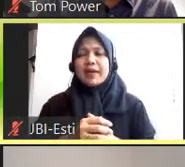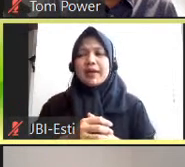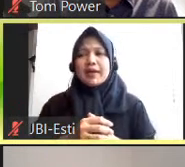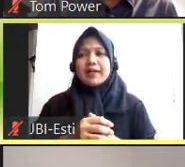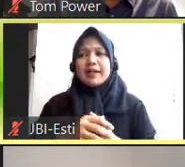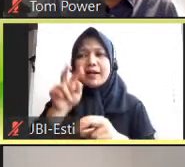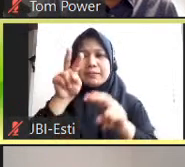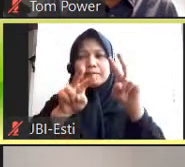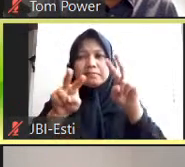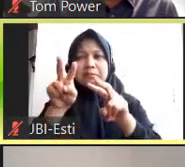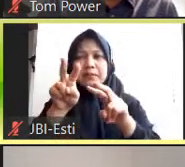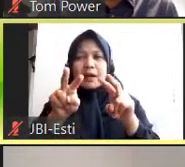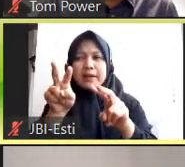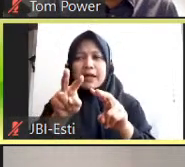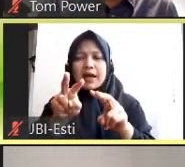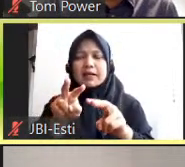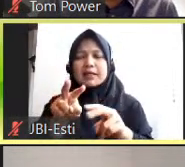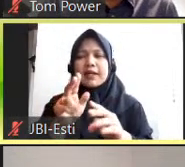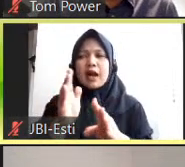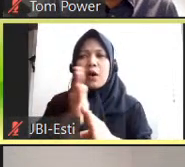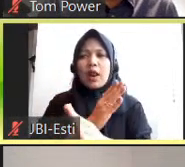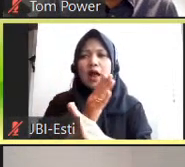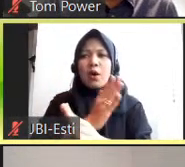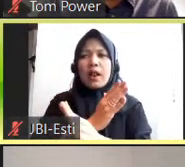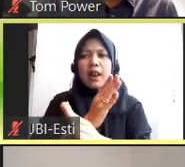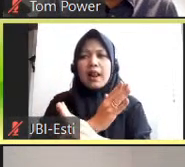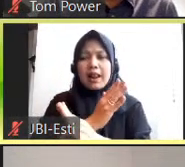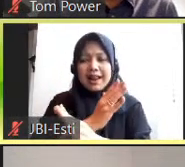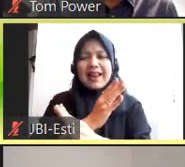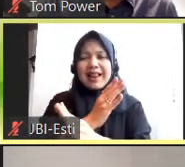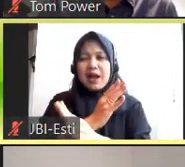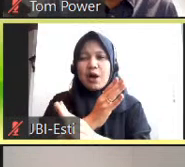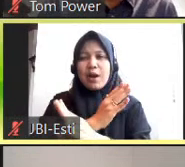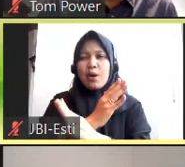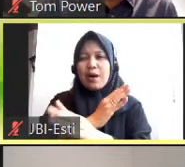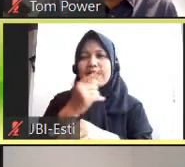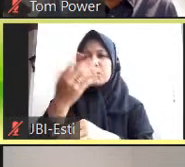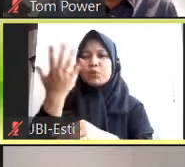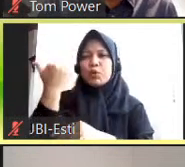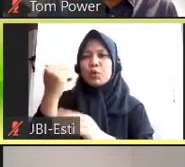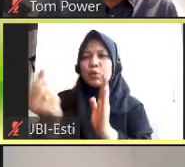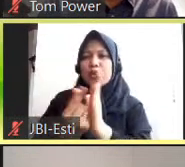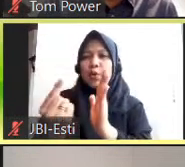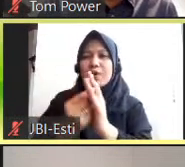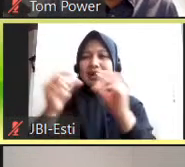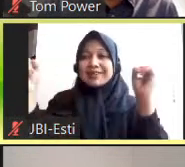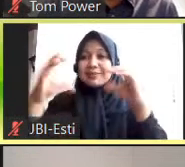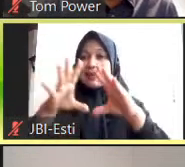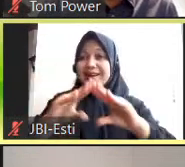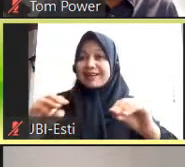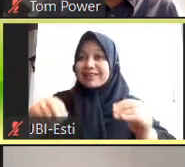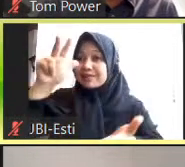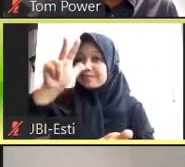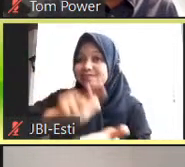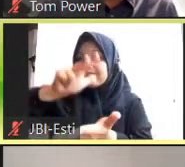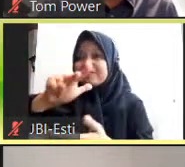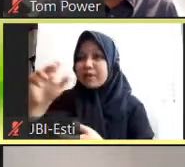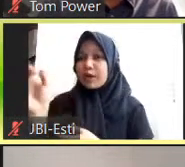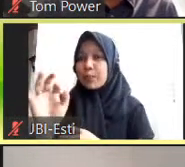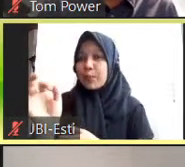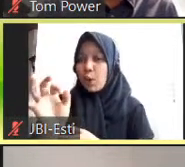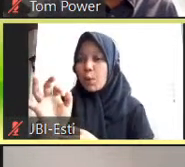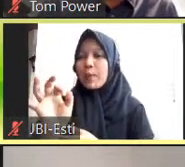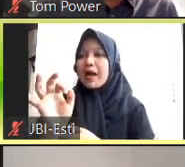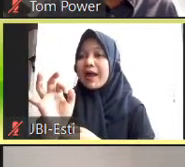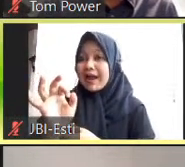di awal-awal ya, ketika Undang-Undang Cipta Kerja belum disahkan, kita bisa melihat mereka yang menolak itu jauh